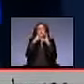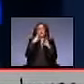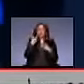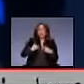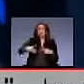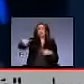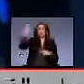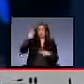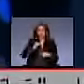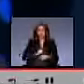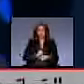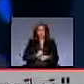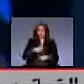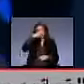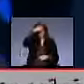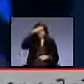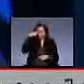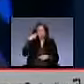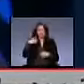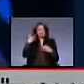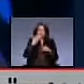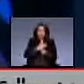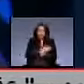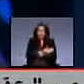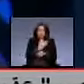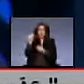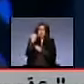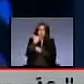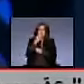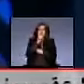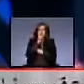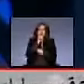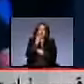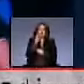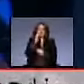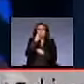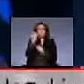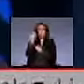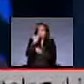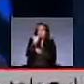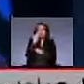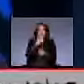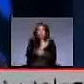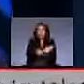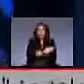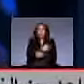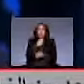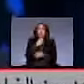يعني اللي شقي وربه وكبره. بس بتبقى دايما انت عارف فكره الام